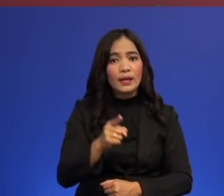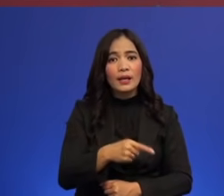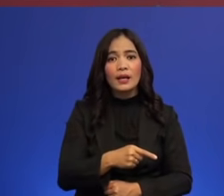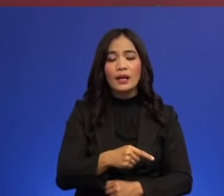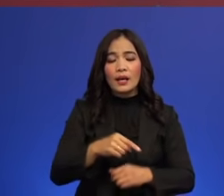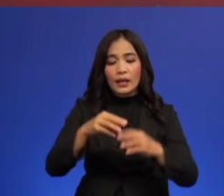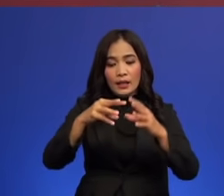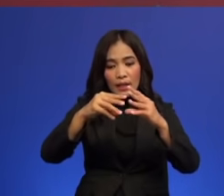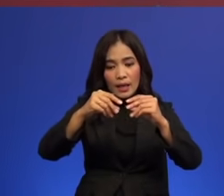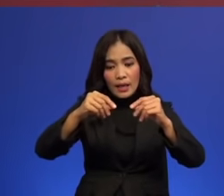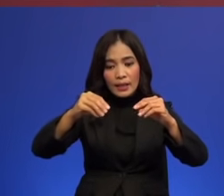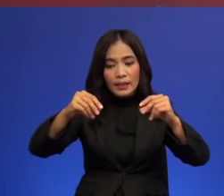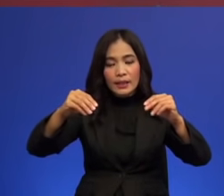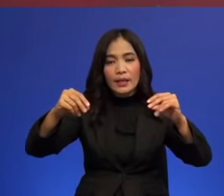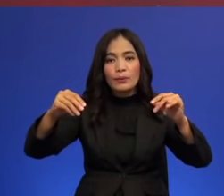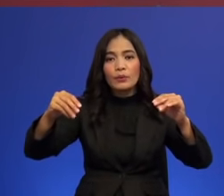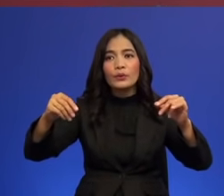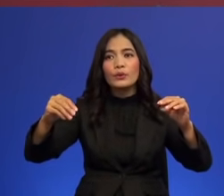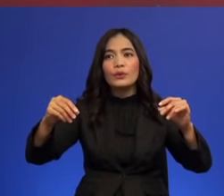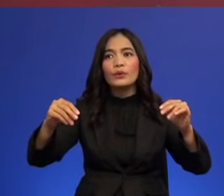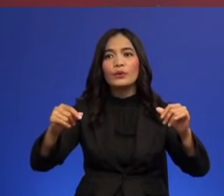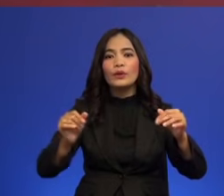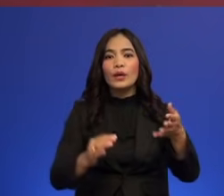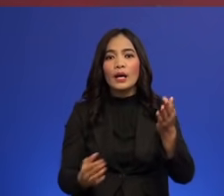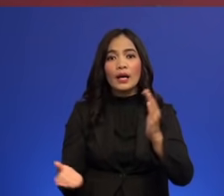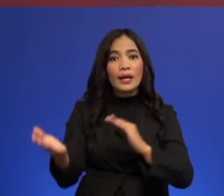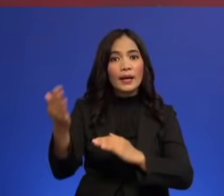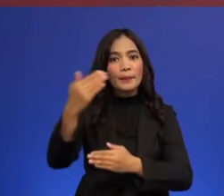Sesungguhnya dari debu